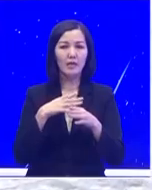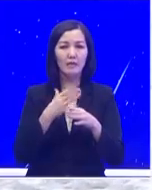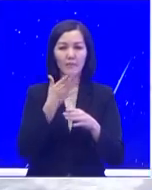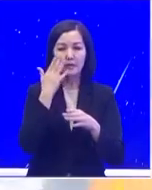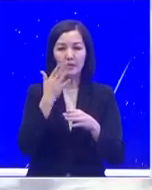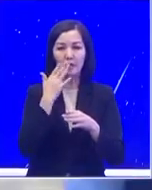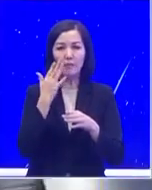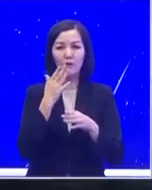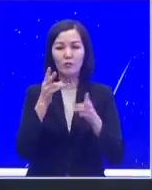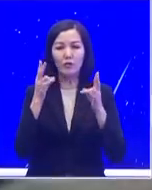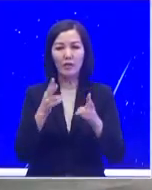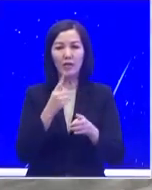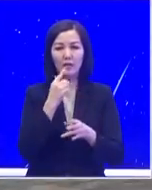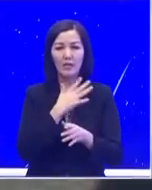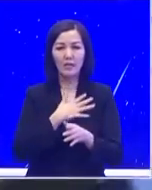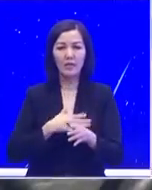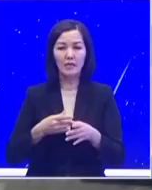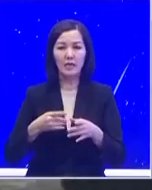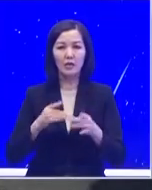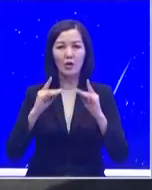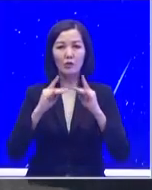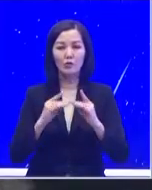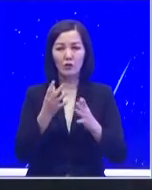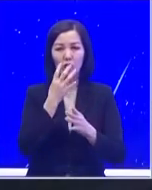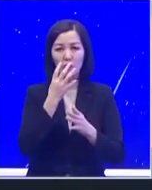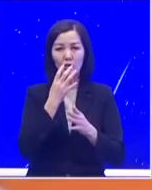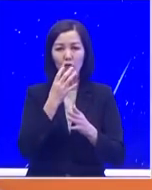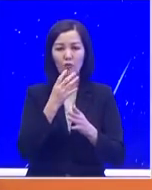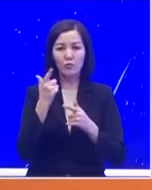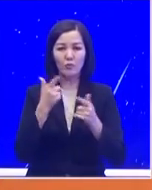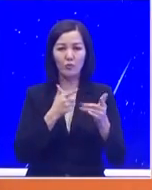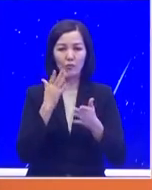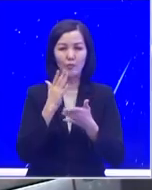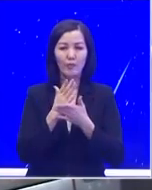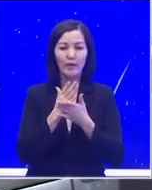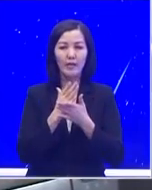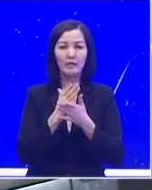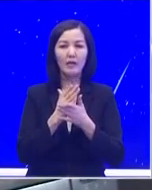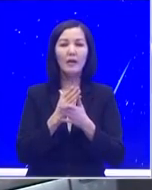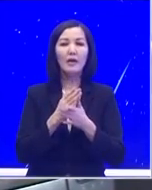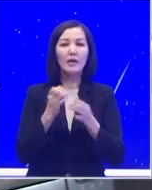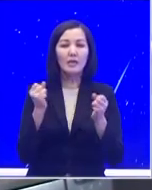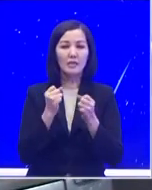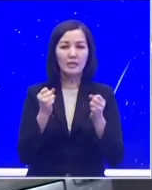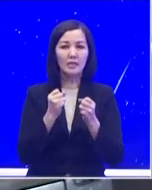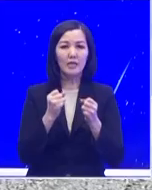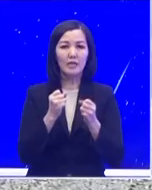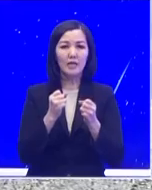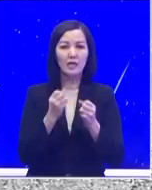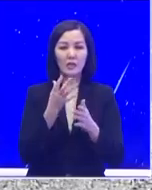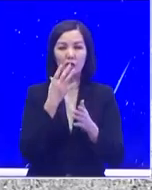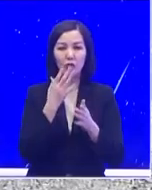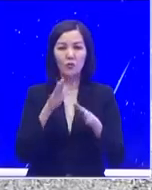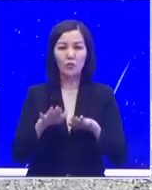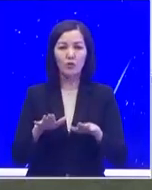аппараты, жарақаттанған және арнайы төсек орындарды жылытуға арналған экватор да бар. Айта кетейік, қыс мезгілінде бұл нысан жылыту пункті ретінде